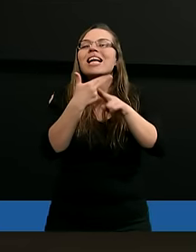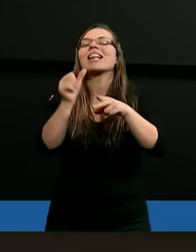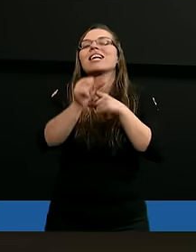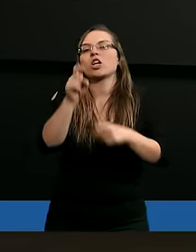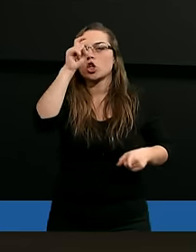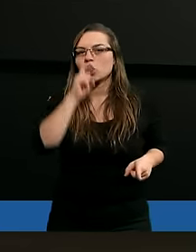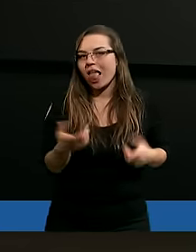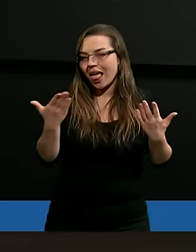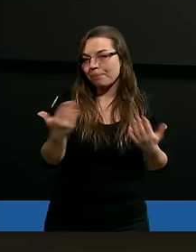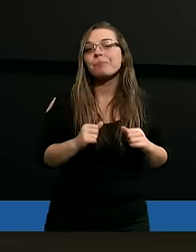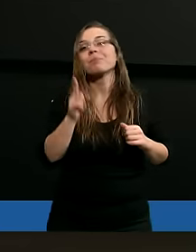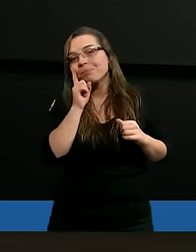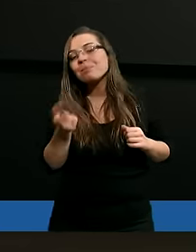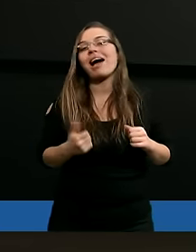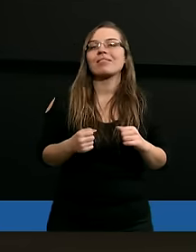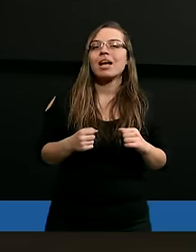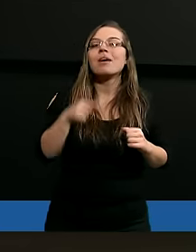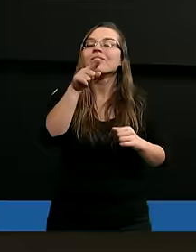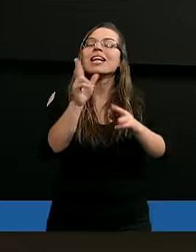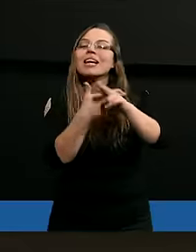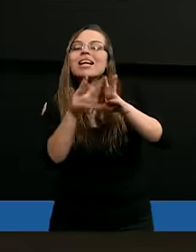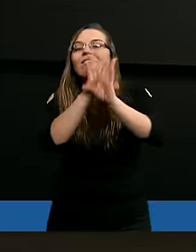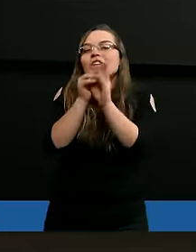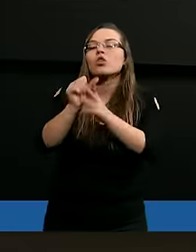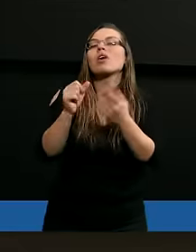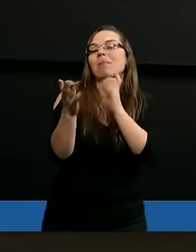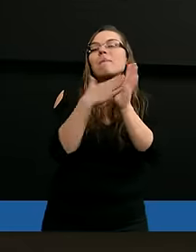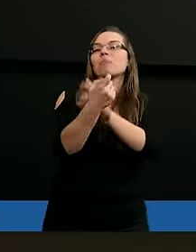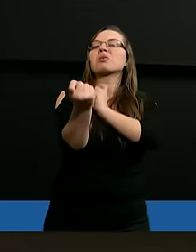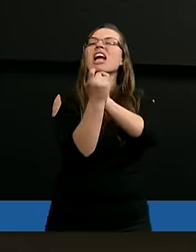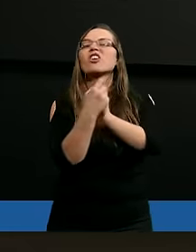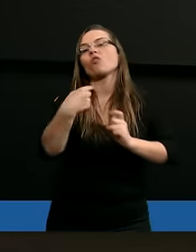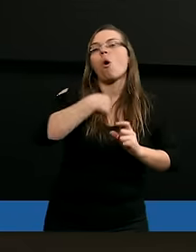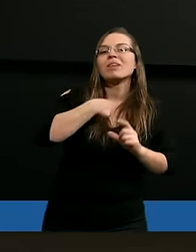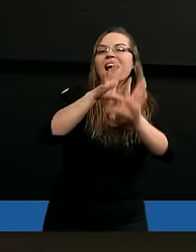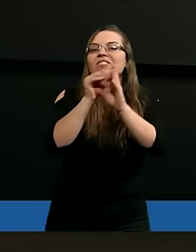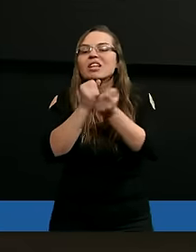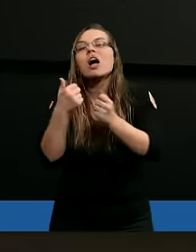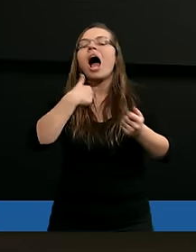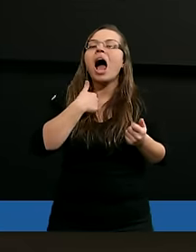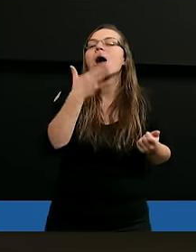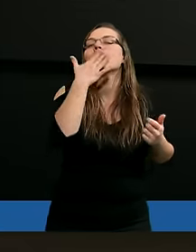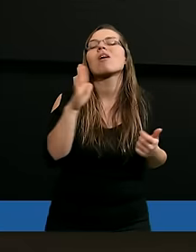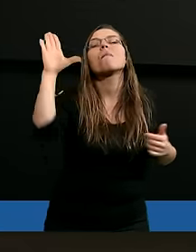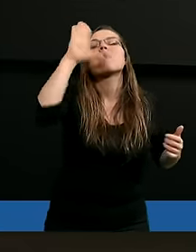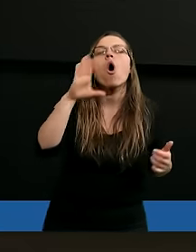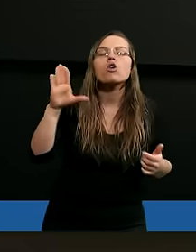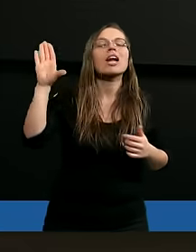I właśnie wtedy, kiedy wszystko jest przeciwko mnie, a ja mówię, Panie